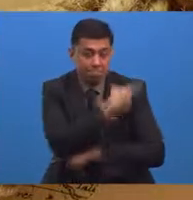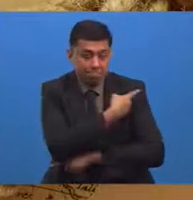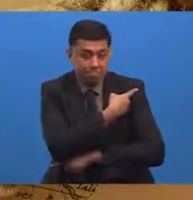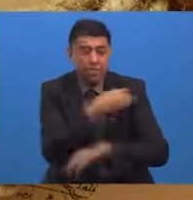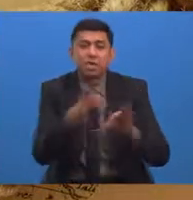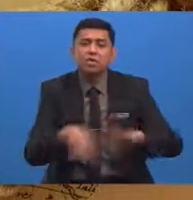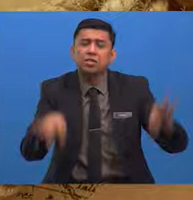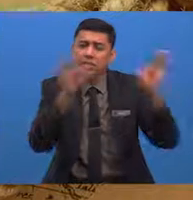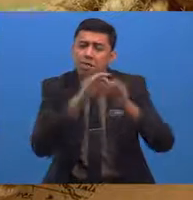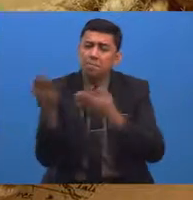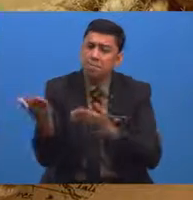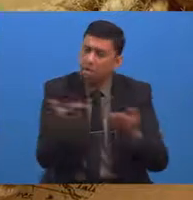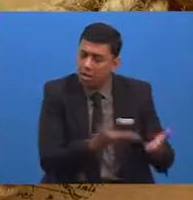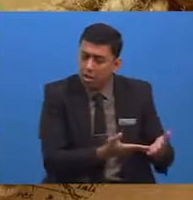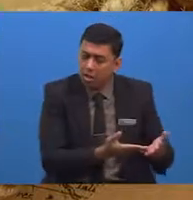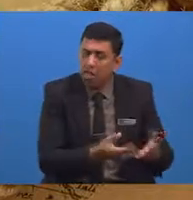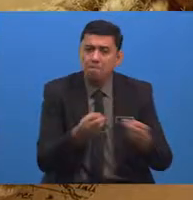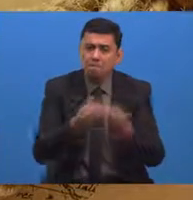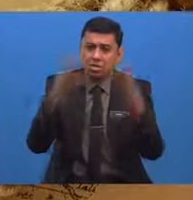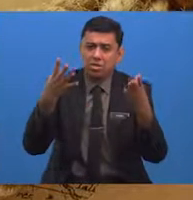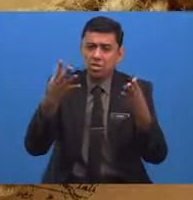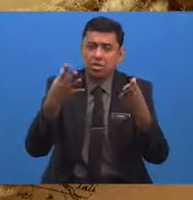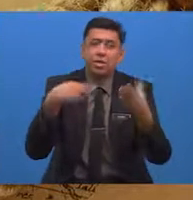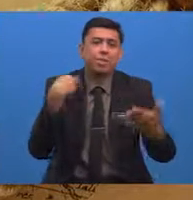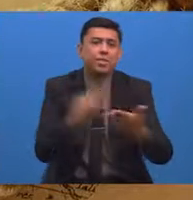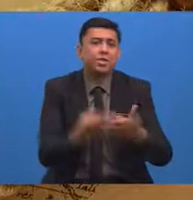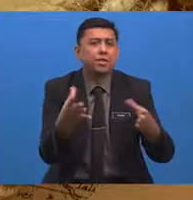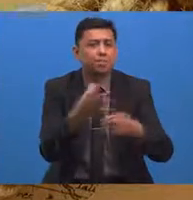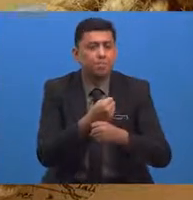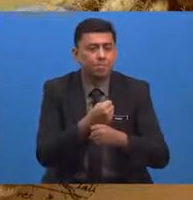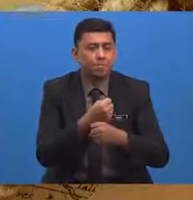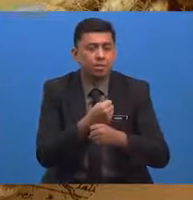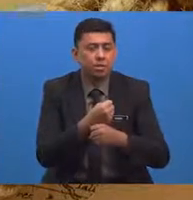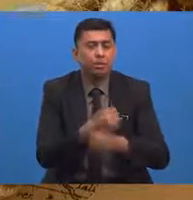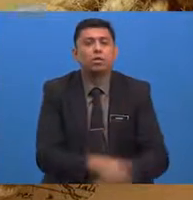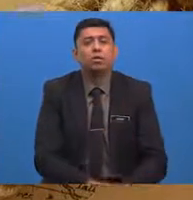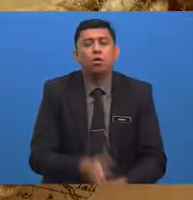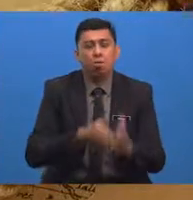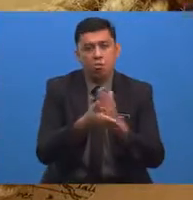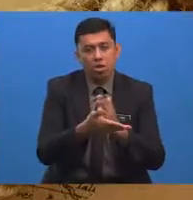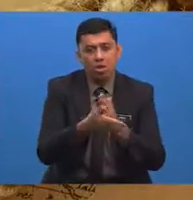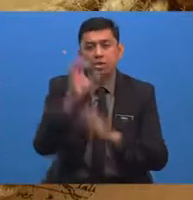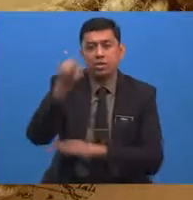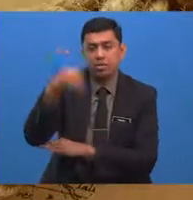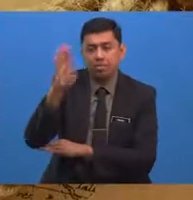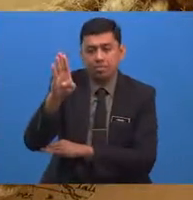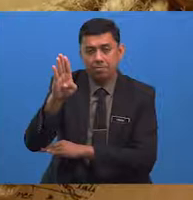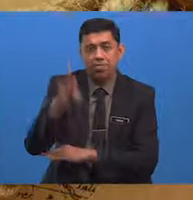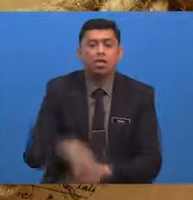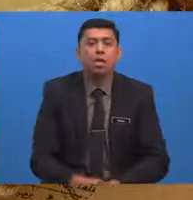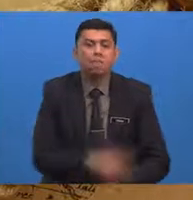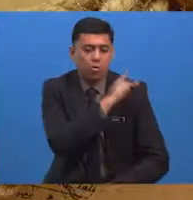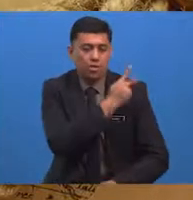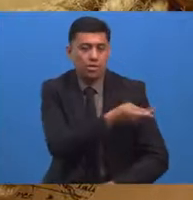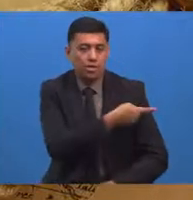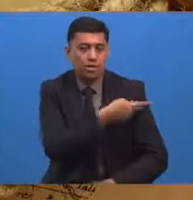peristiwa yang membawa kepada perpecahan hingga dapat dimanipulasikan oleh James Brooke bagi menguasai